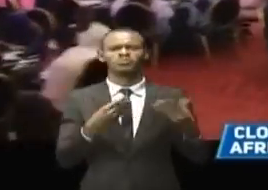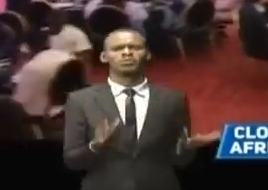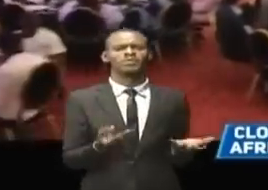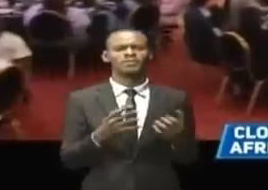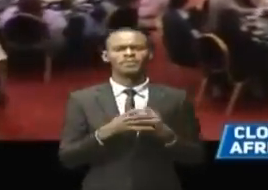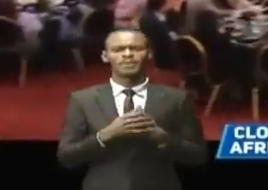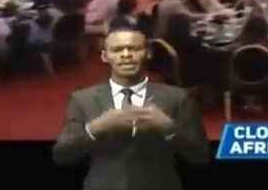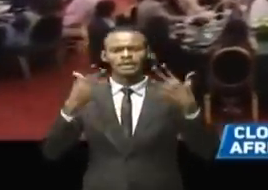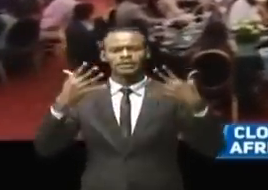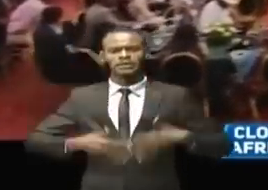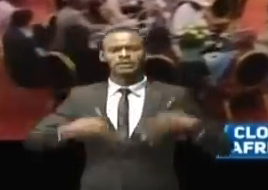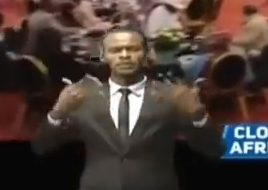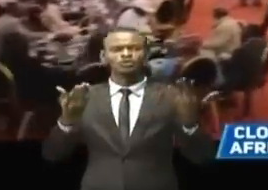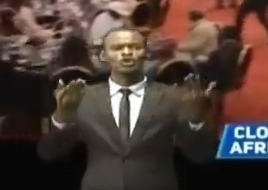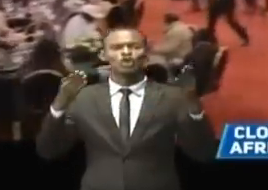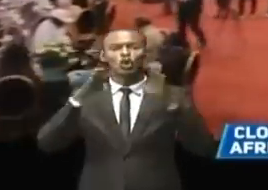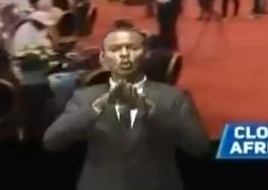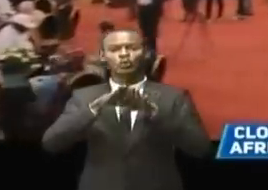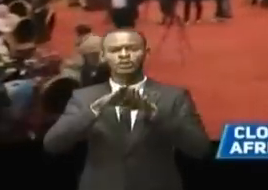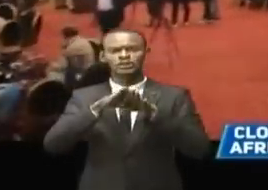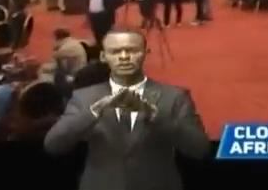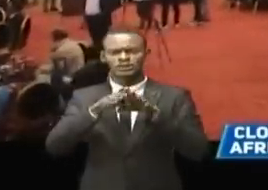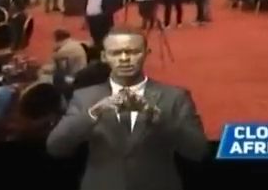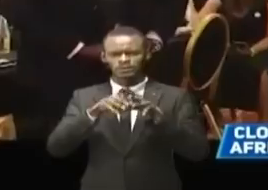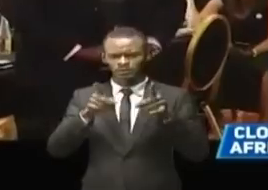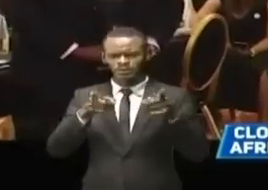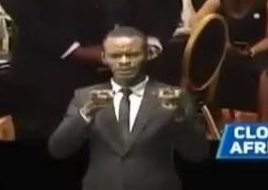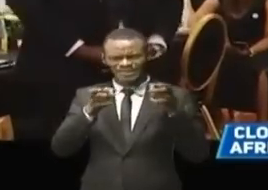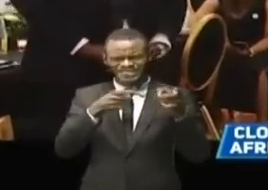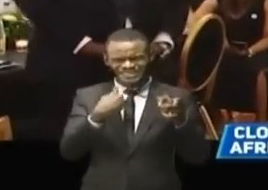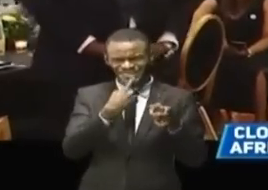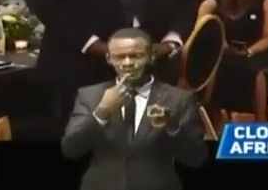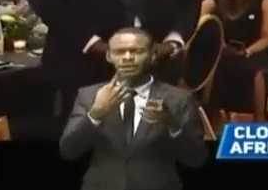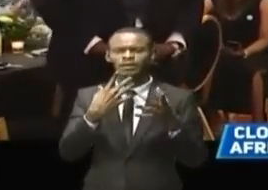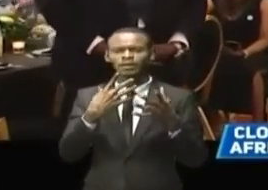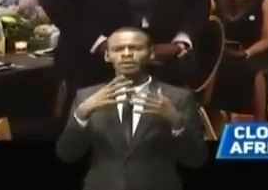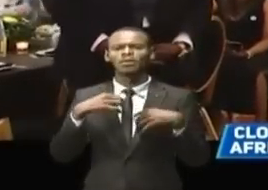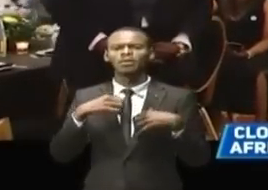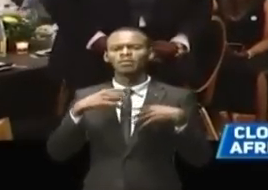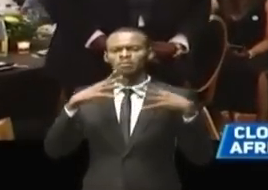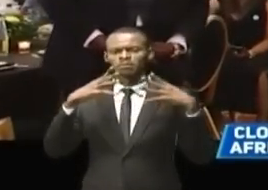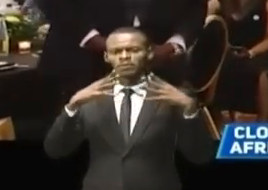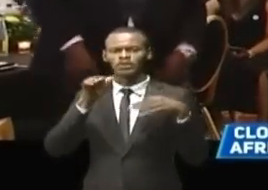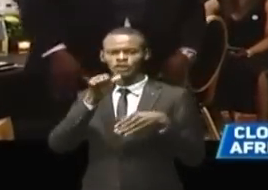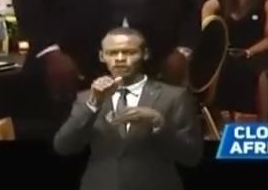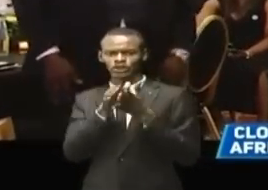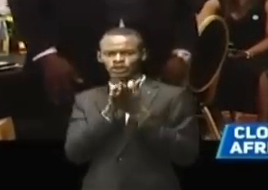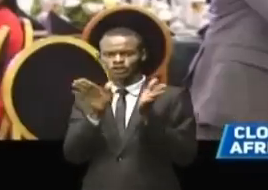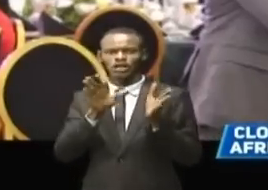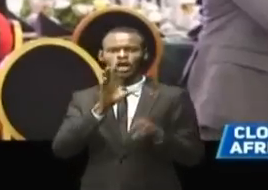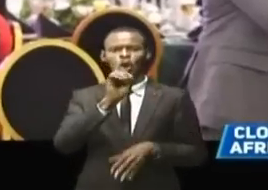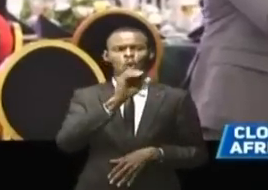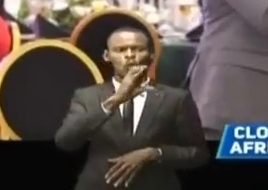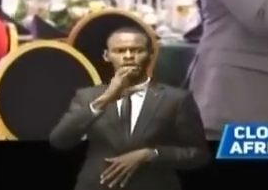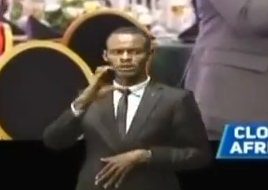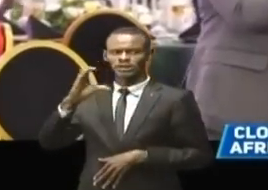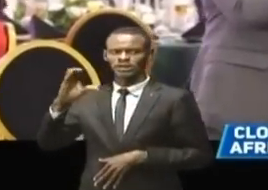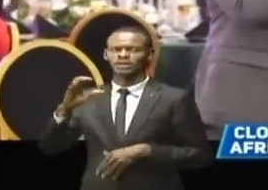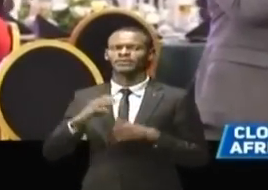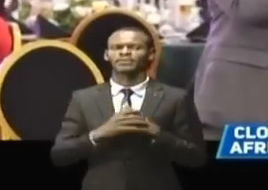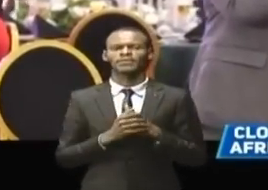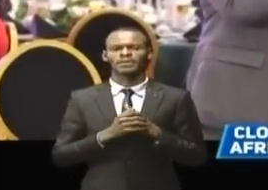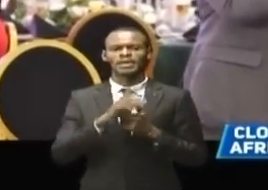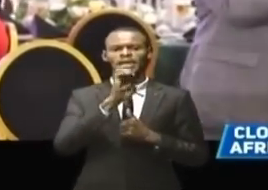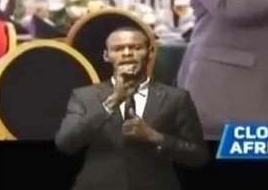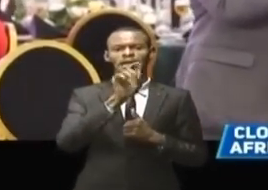cérémonie de clôture, présidée par le directeur général de l'Office congolais des contrôles, Étienne Chimanga Mutombo, plusieurs prix